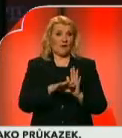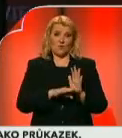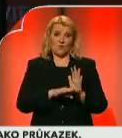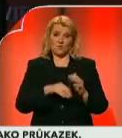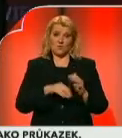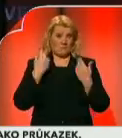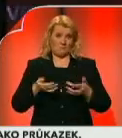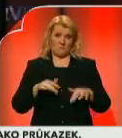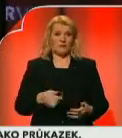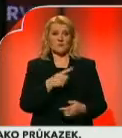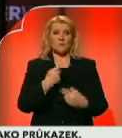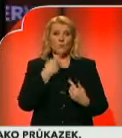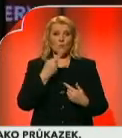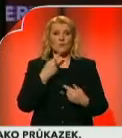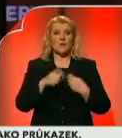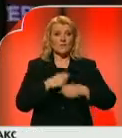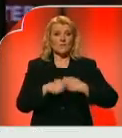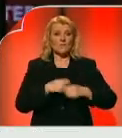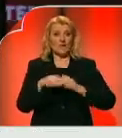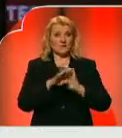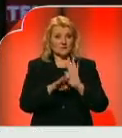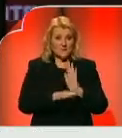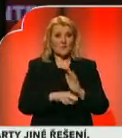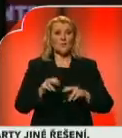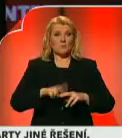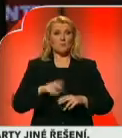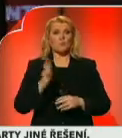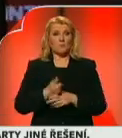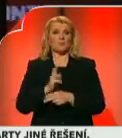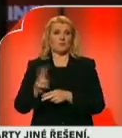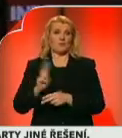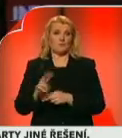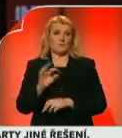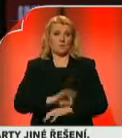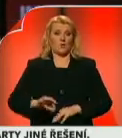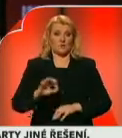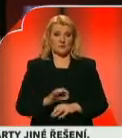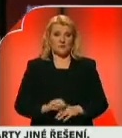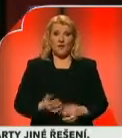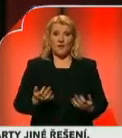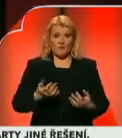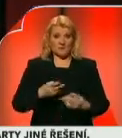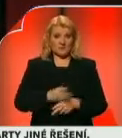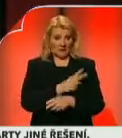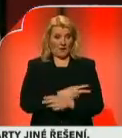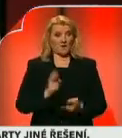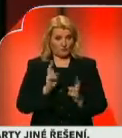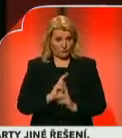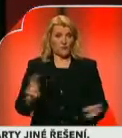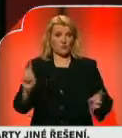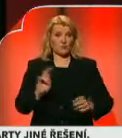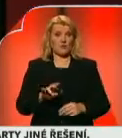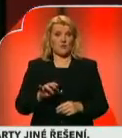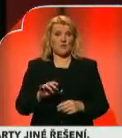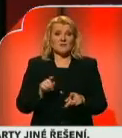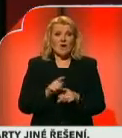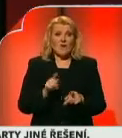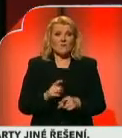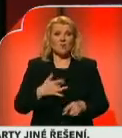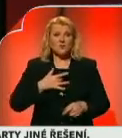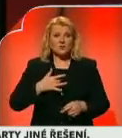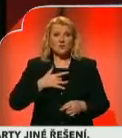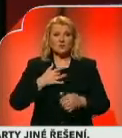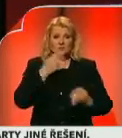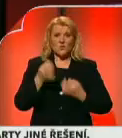o prováděcích zákonech, které potom už realizovali ten projekt. Ale co pak stát může svěřit správu tak klíčové agendy a citlivých